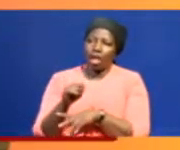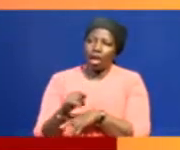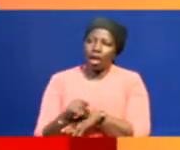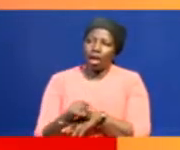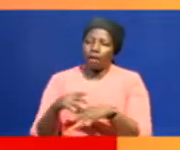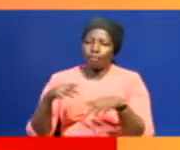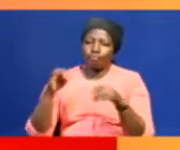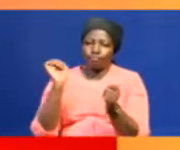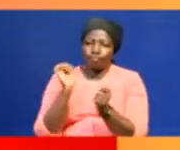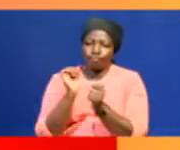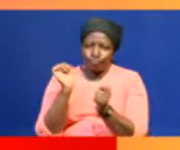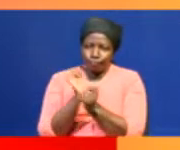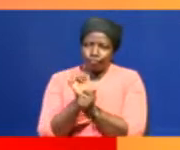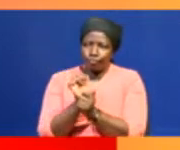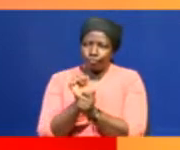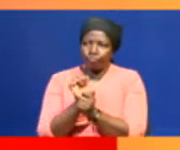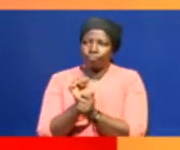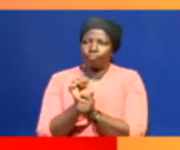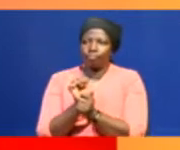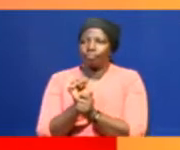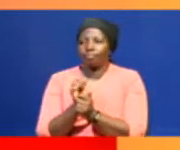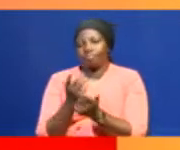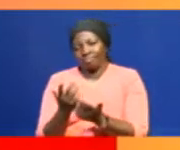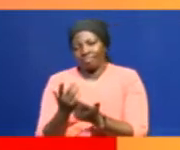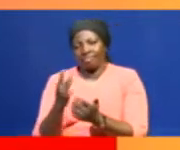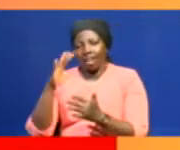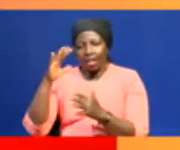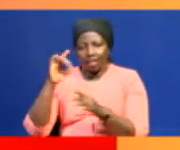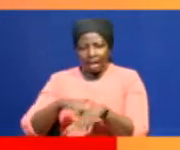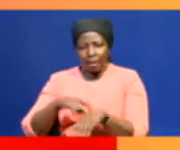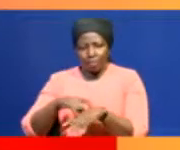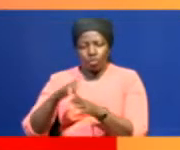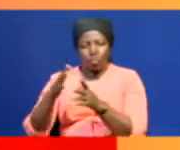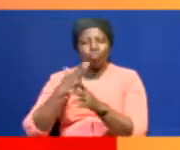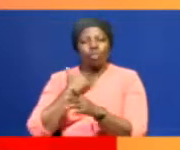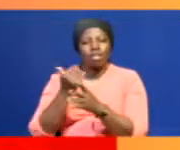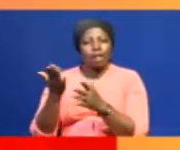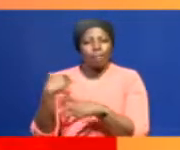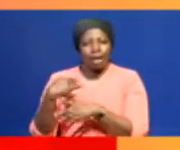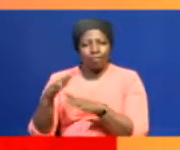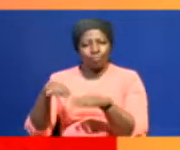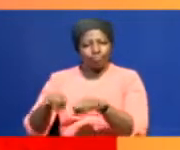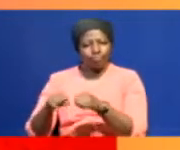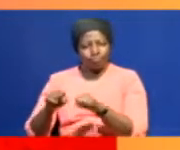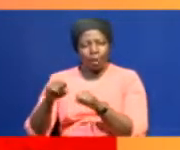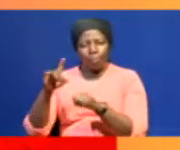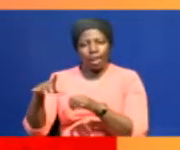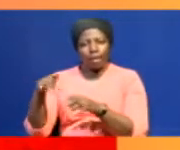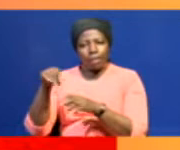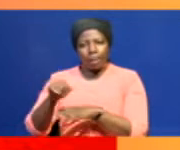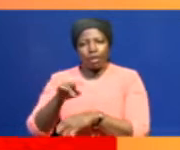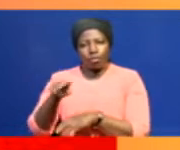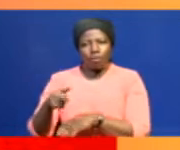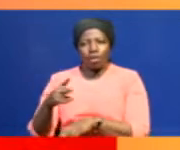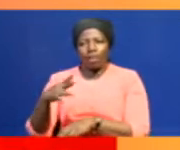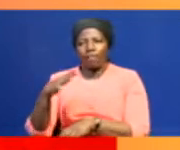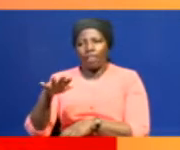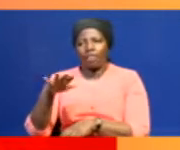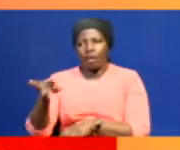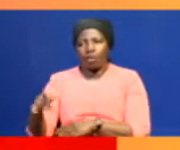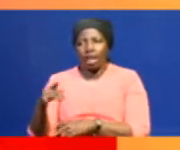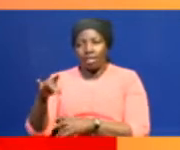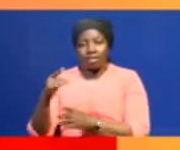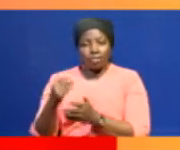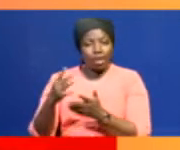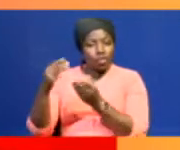2000, 3000, 5000. Na hiyo pesa haina receipt, haiendi kwa serikali, inaenda kwa mfuko wa mtu. Kwa nini serikali isikubali,